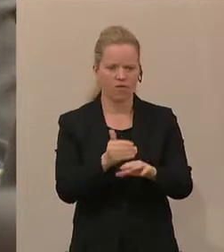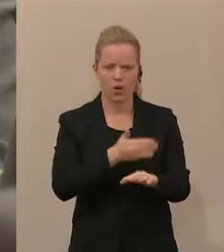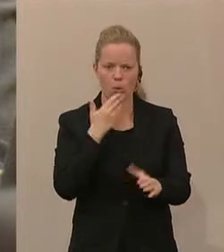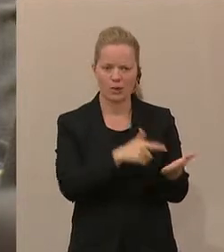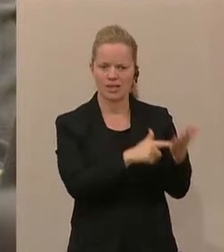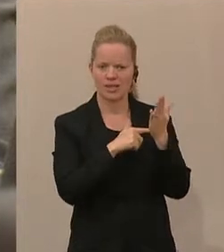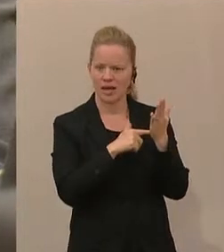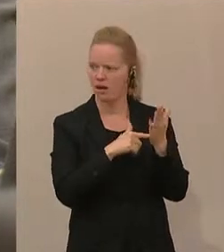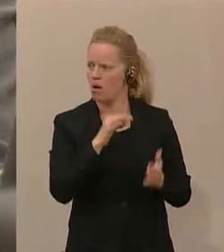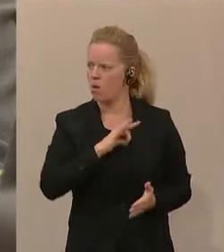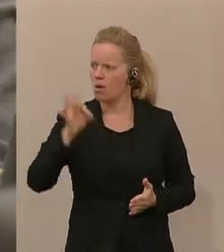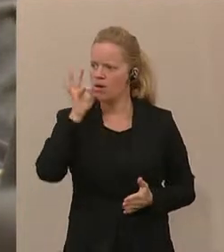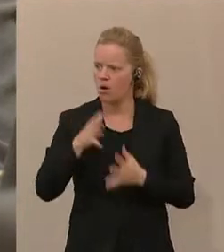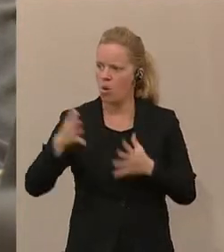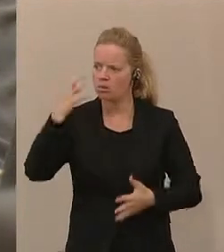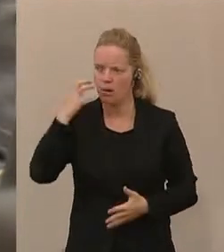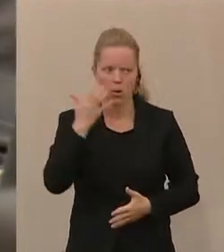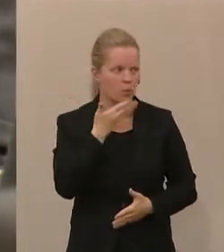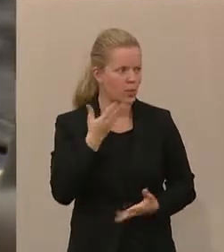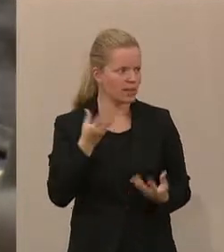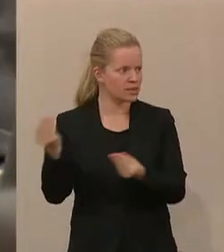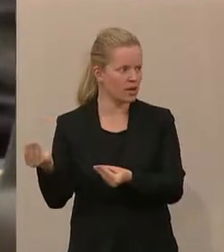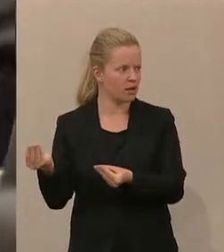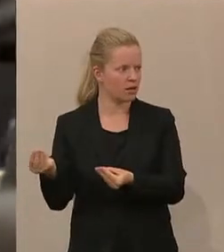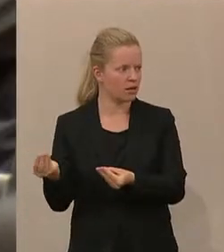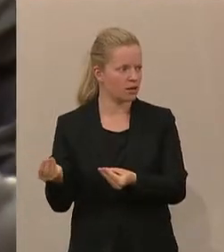den vielleicht auch mitgebracht hätten? Bitte?